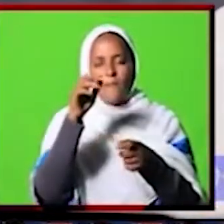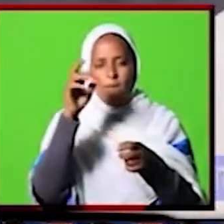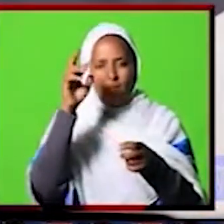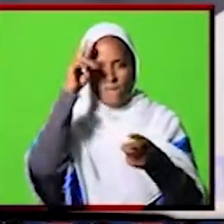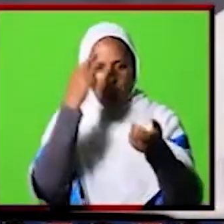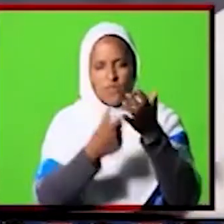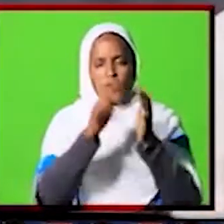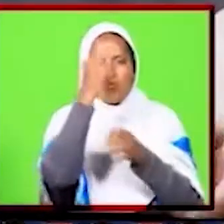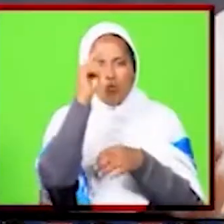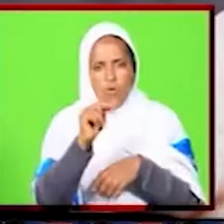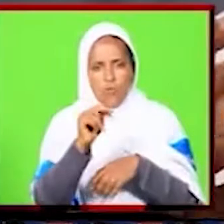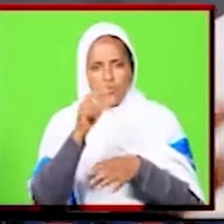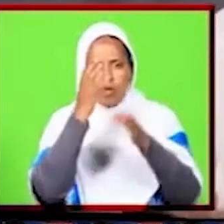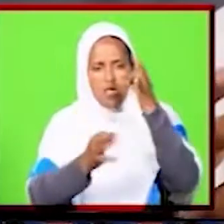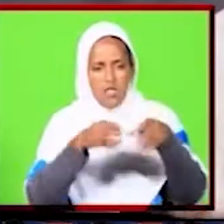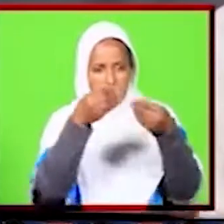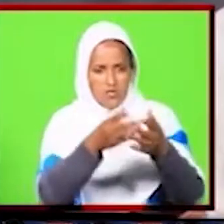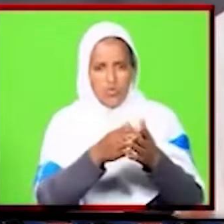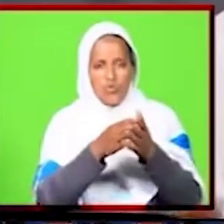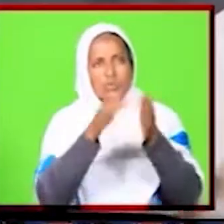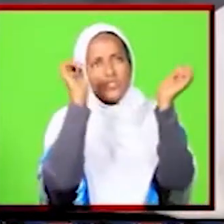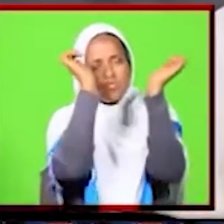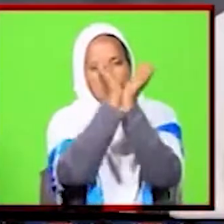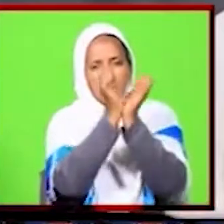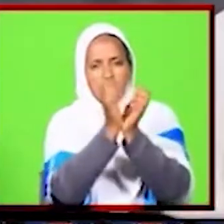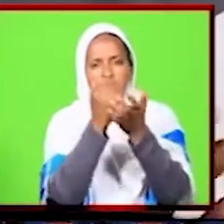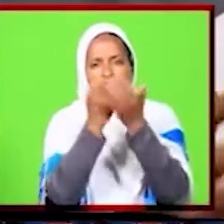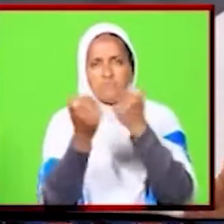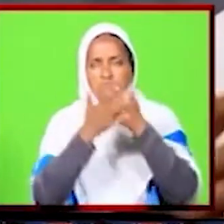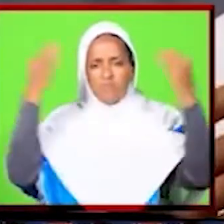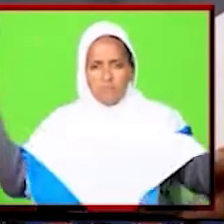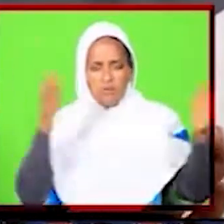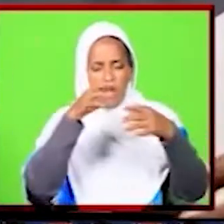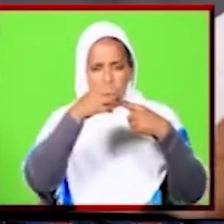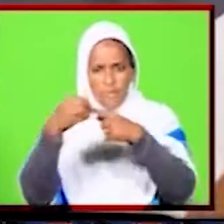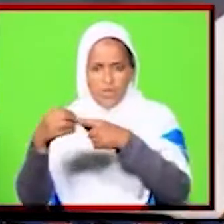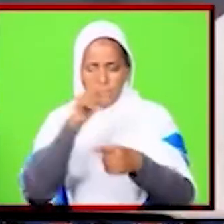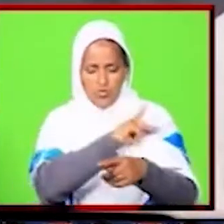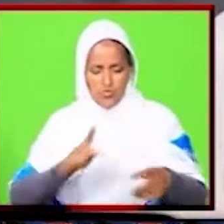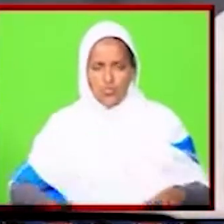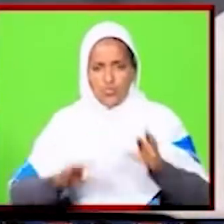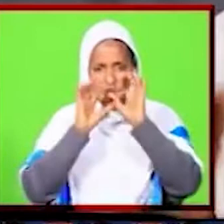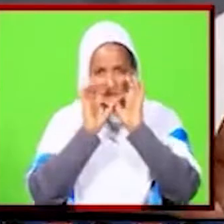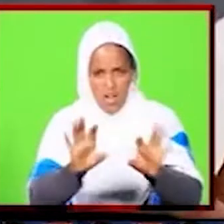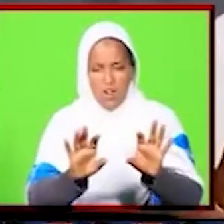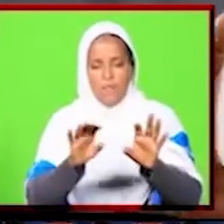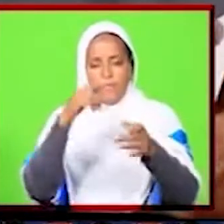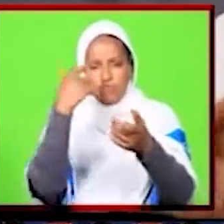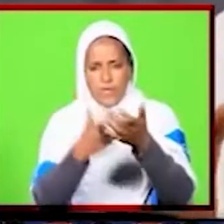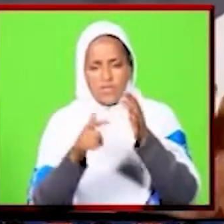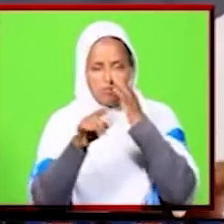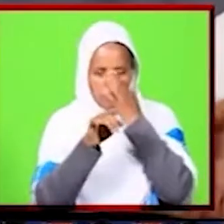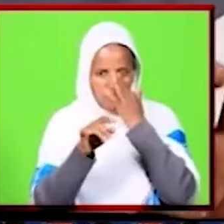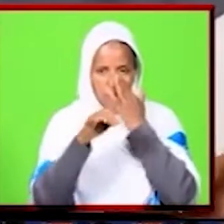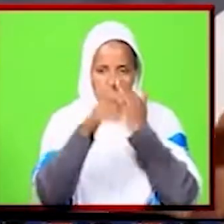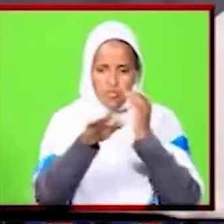ለጲላጦስ ሮማዊ ለሮማዊ ዳኛ ሰጥተው እንዲሰቀል አልብነ ንጉሥ ዘንበለ ቄሳር፣ ከቄሳር በቀር ንጉሥ የለንም፣ የዚህ ሰው